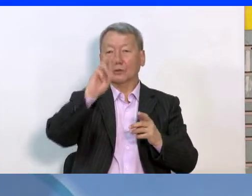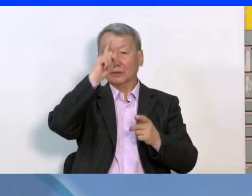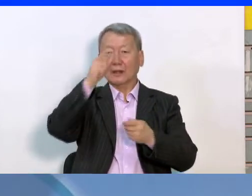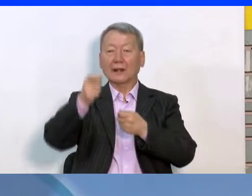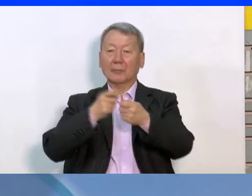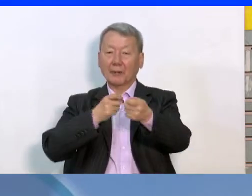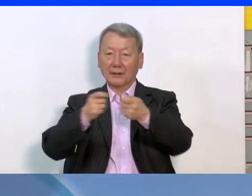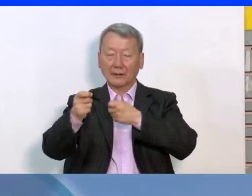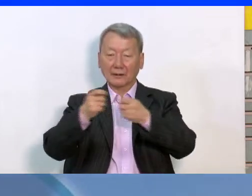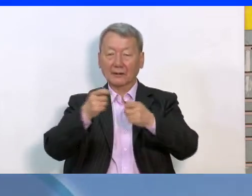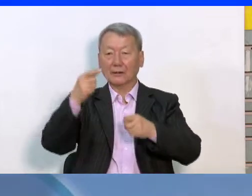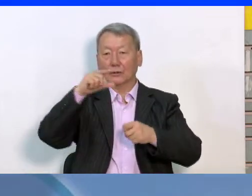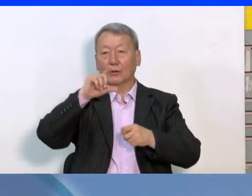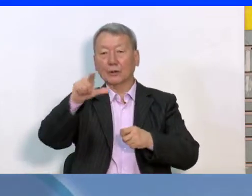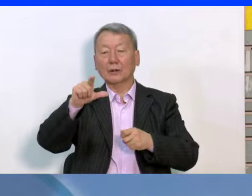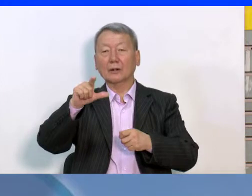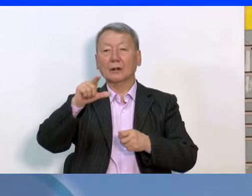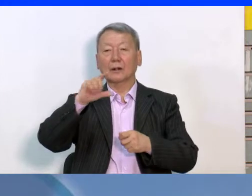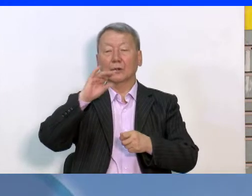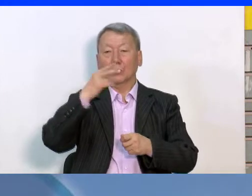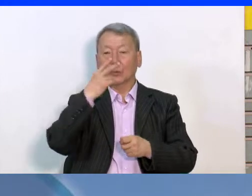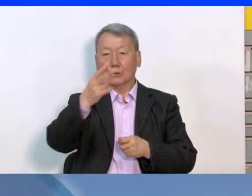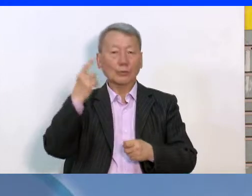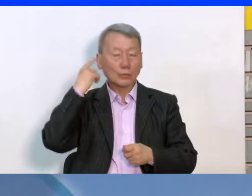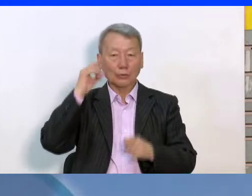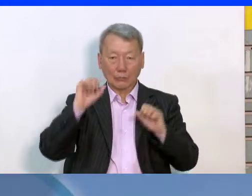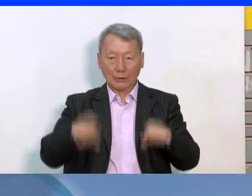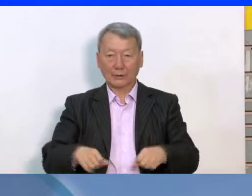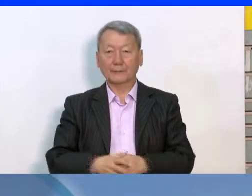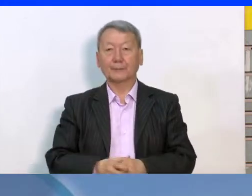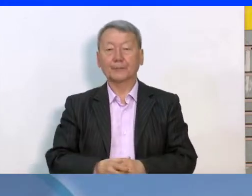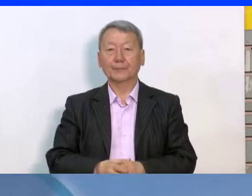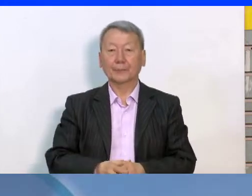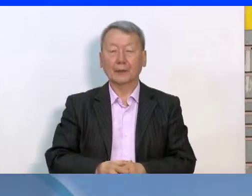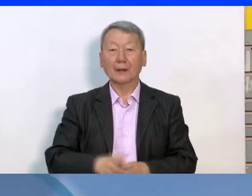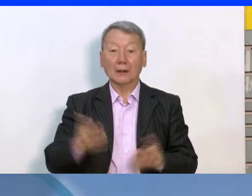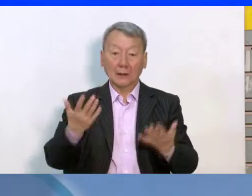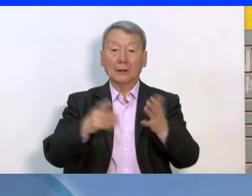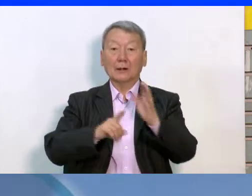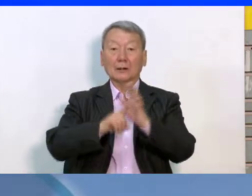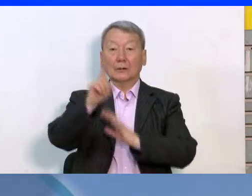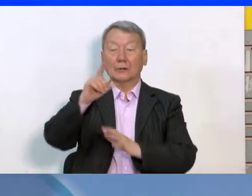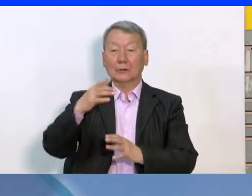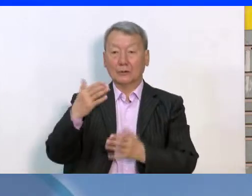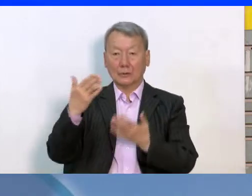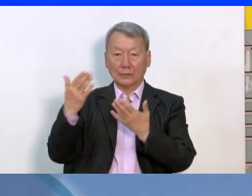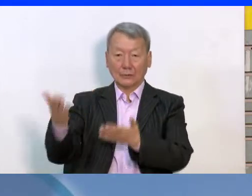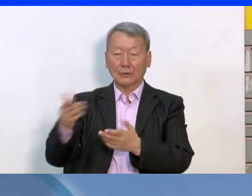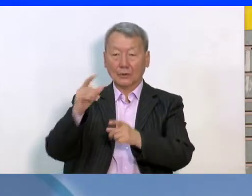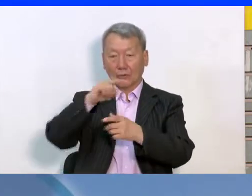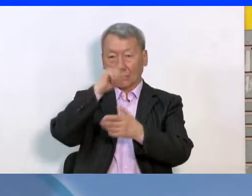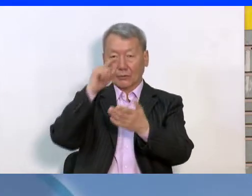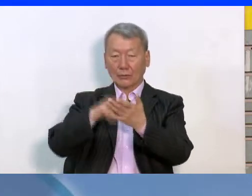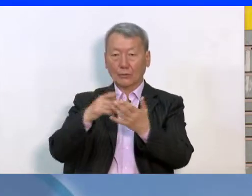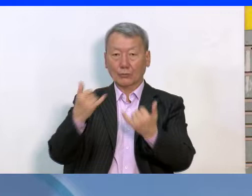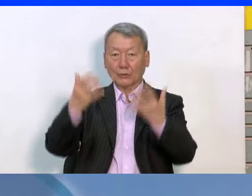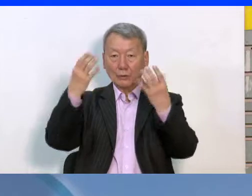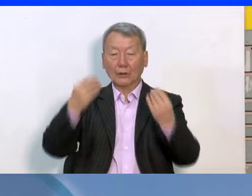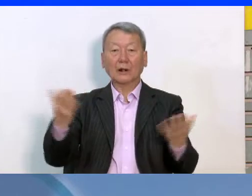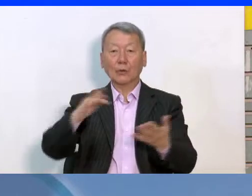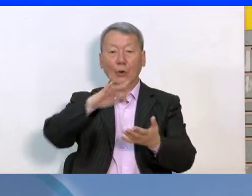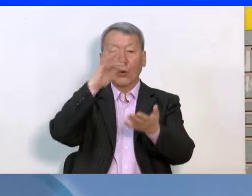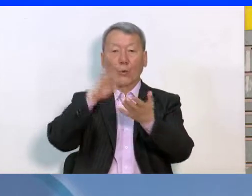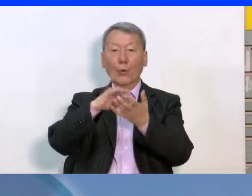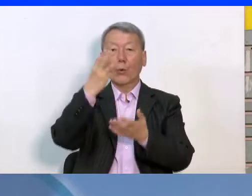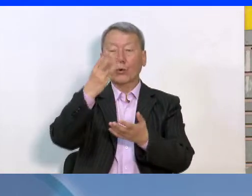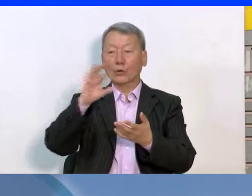баракчабыздан Элтер маалымат YouTube каналынан көрүп угасыздар. Анда алгачкы суроону эле жалпы бүгүн күндөгү Ош